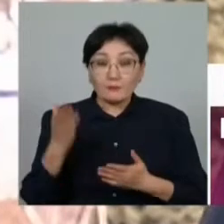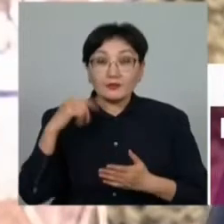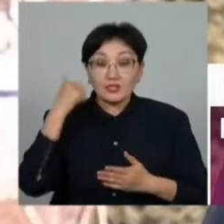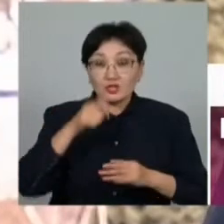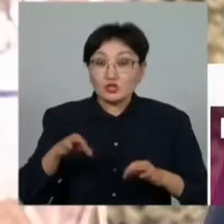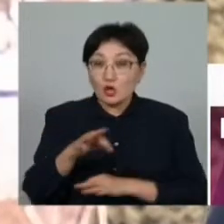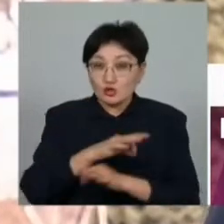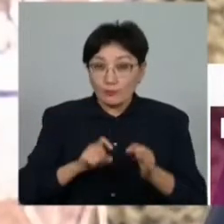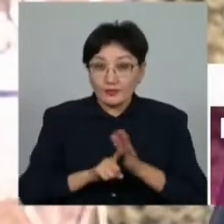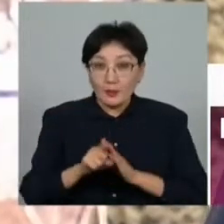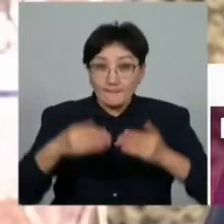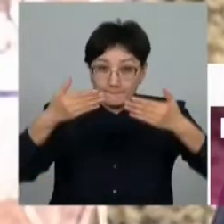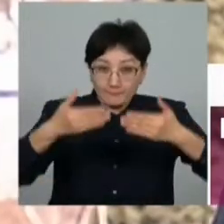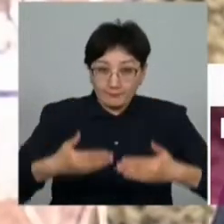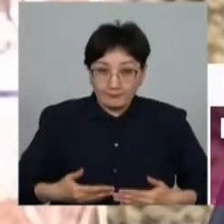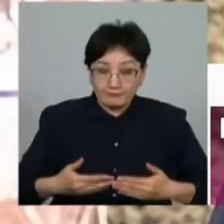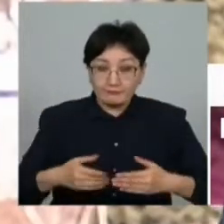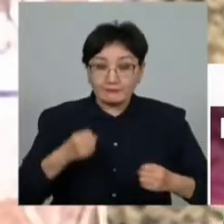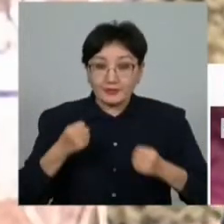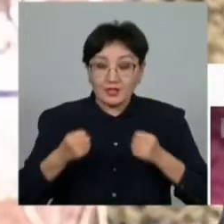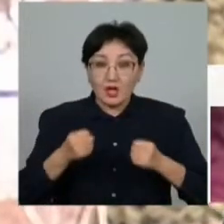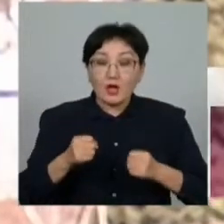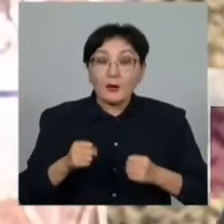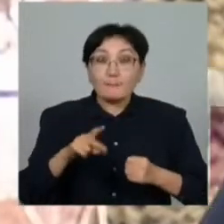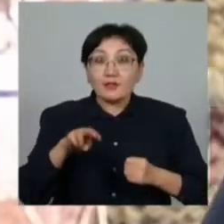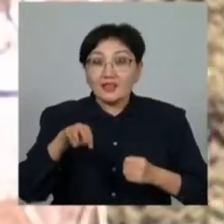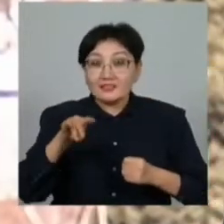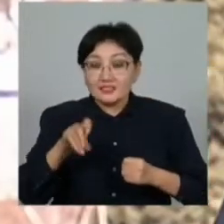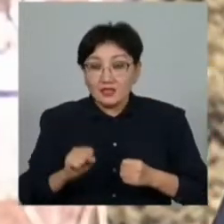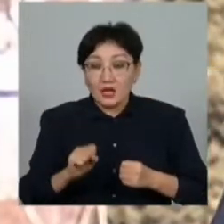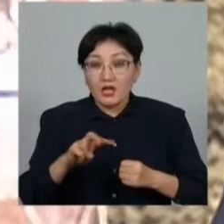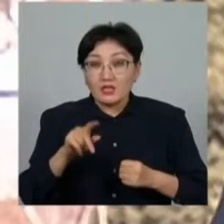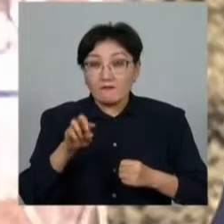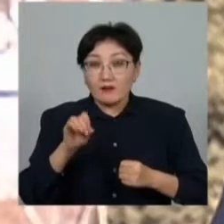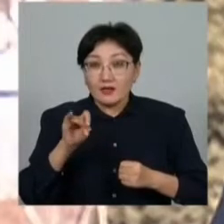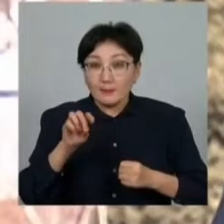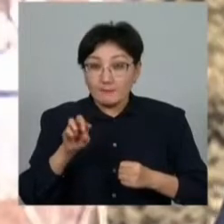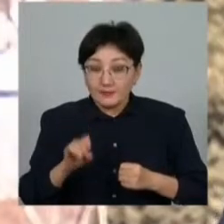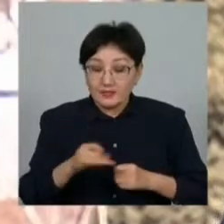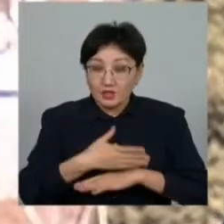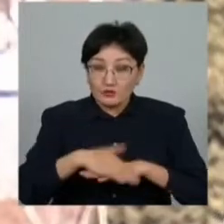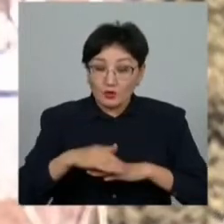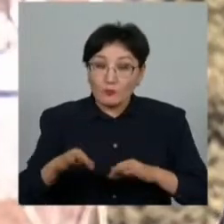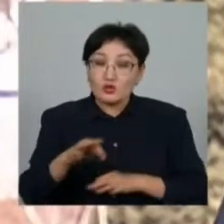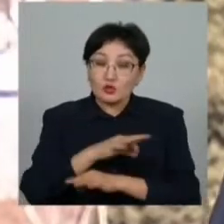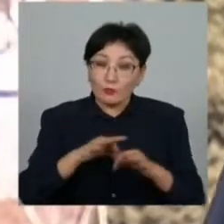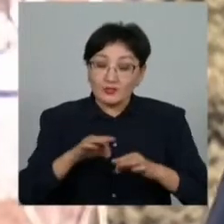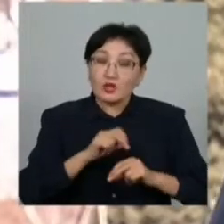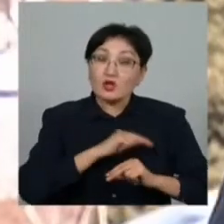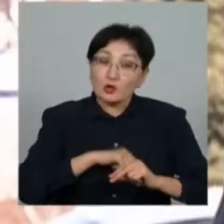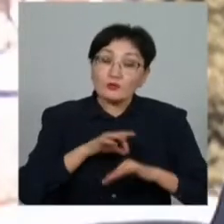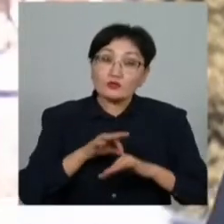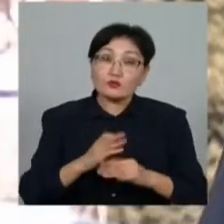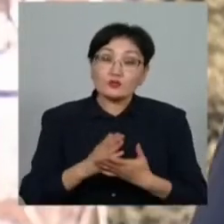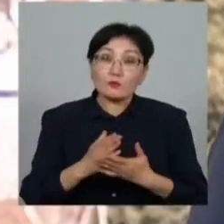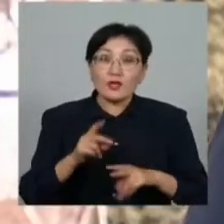бастадық. Жаңағы платина дейді, су тосқалынан бастап Әл-Фараби даңғылына дейін жоба бітіп қалды. Ол бітсе